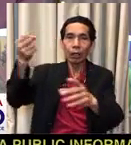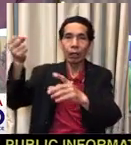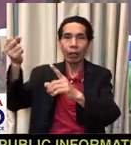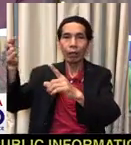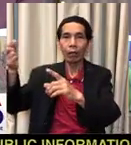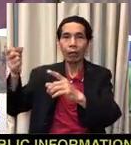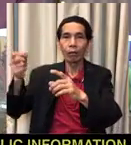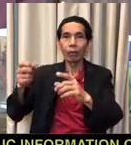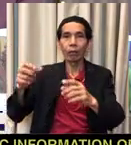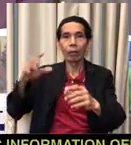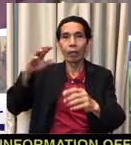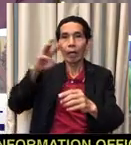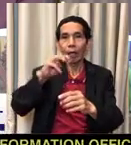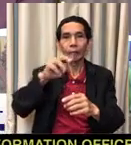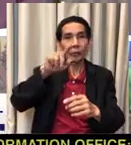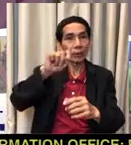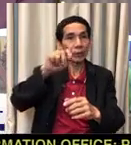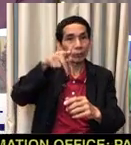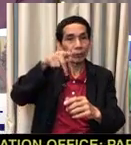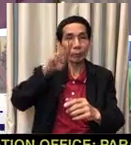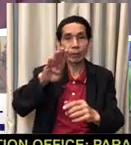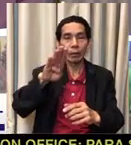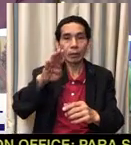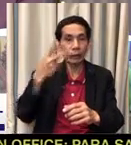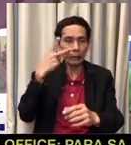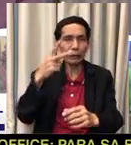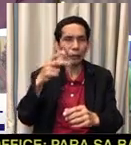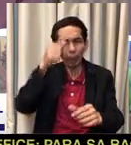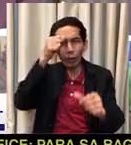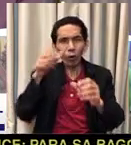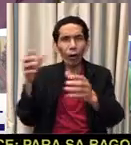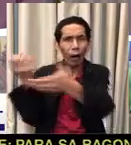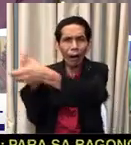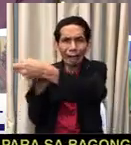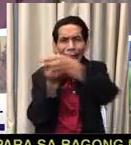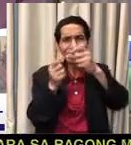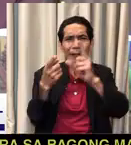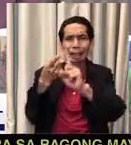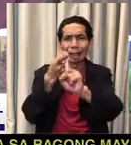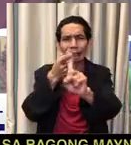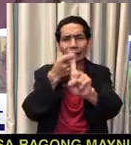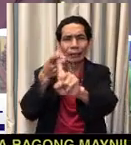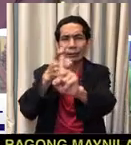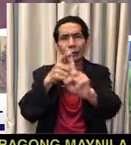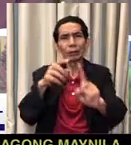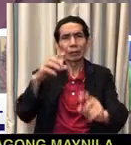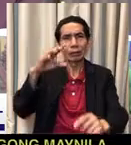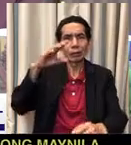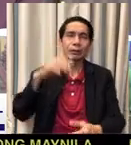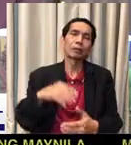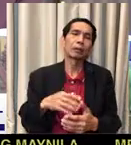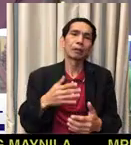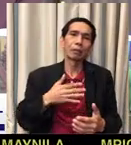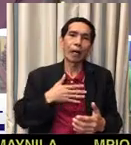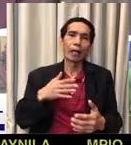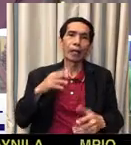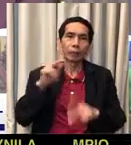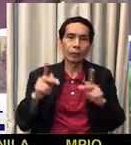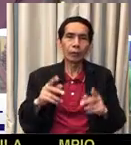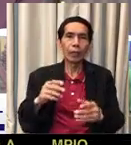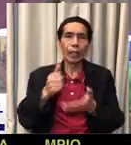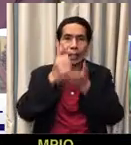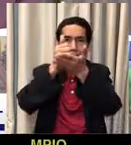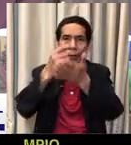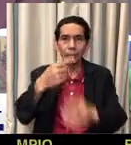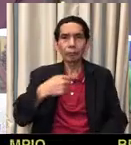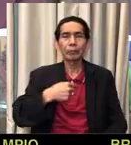Kinaladkad niya yung MTPB. Diba, naalala niyo yun? Ganyan po. Kaya po, mga kababayan, tulungan niyo